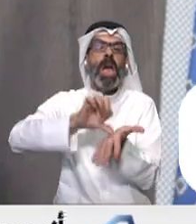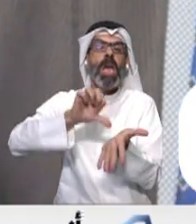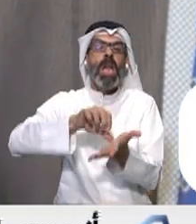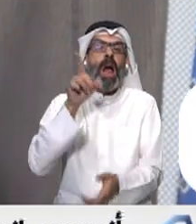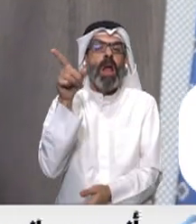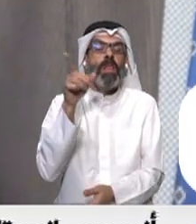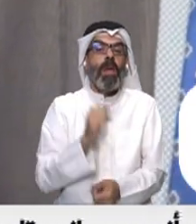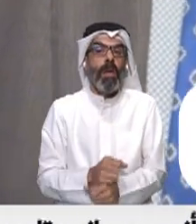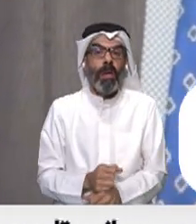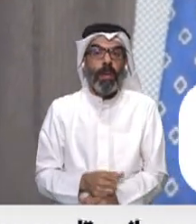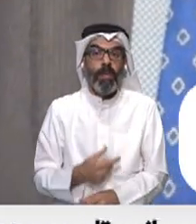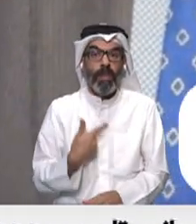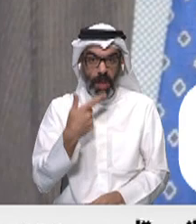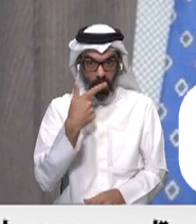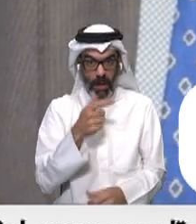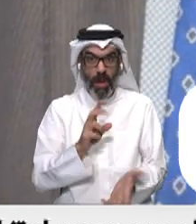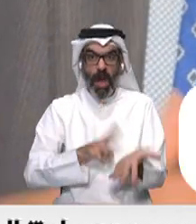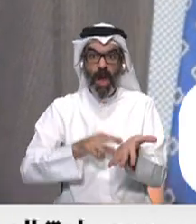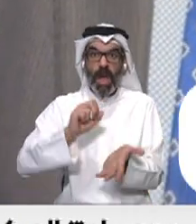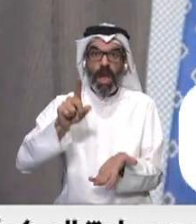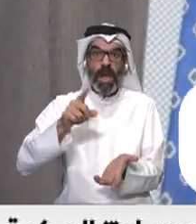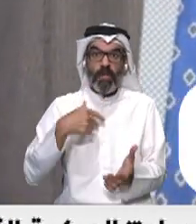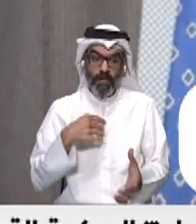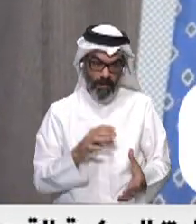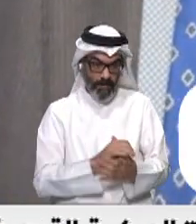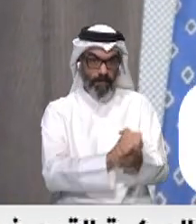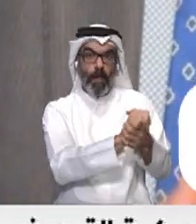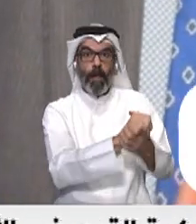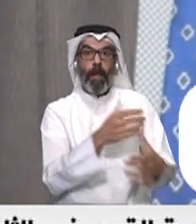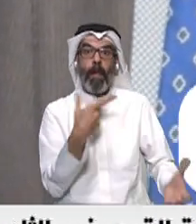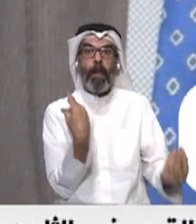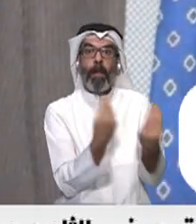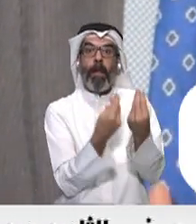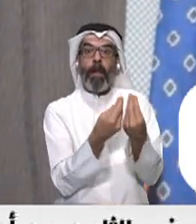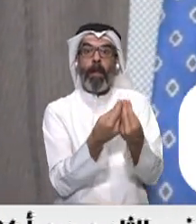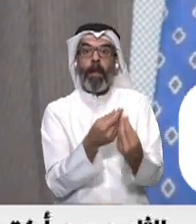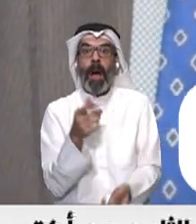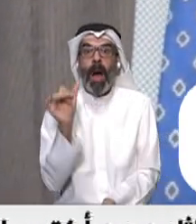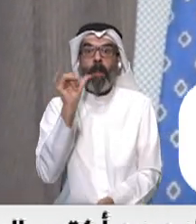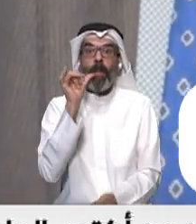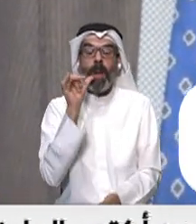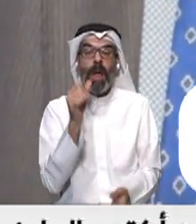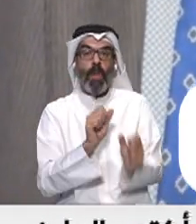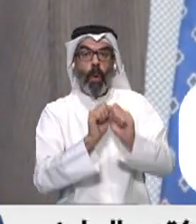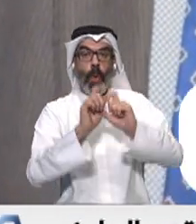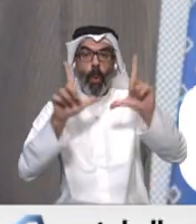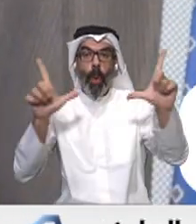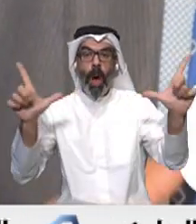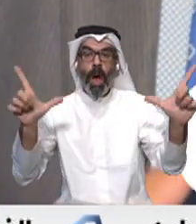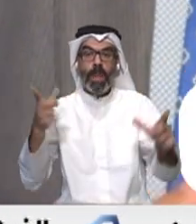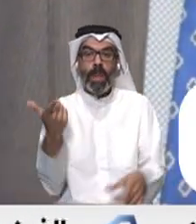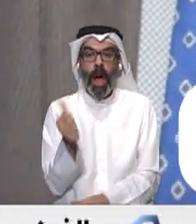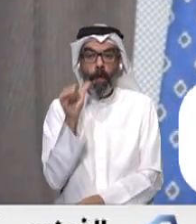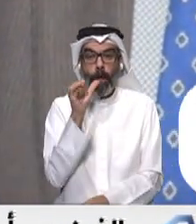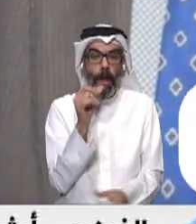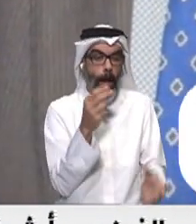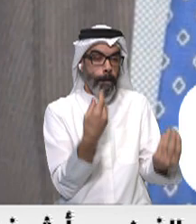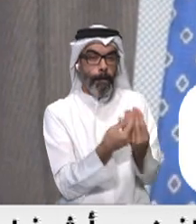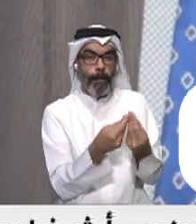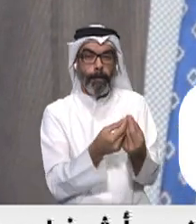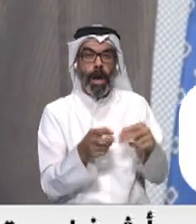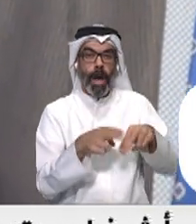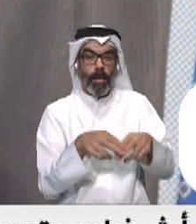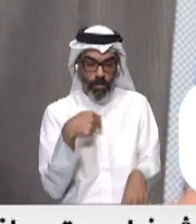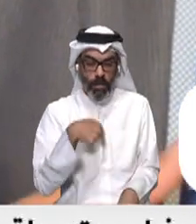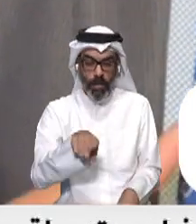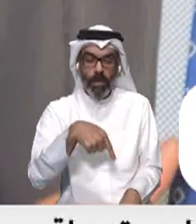بشكل وجعل رساله التضامن مع الكيان المحتل تبدو واضحه بشكل كبير وانه ربما نشهد خلال